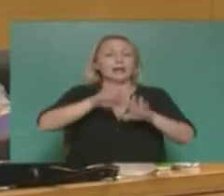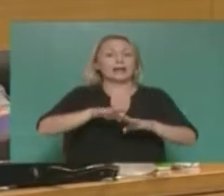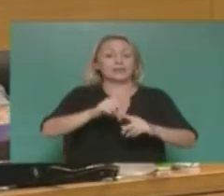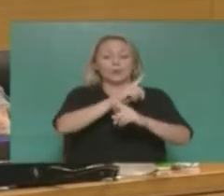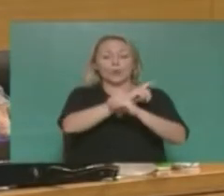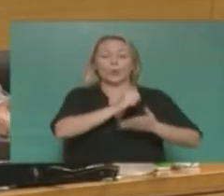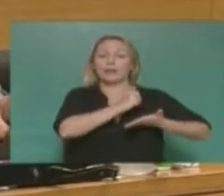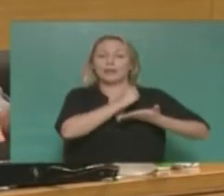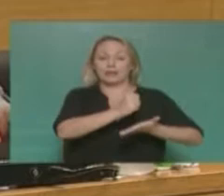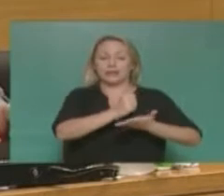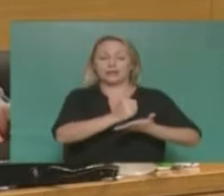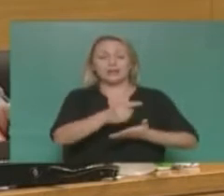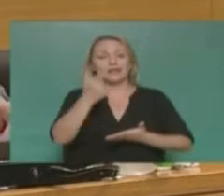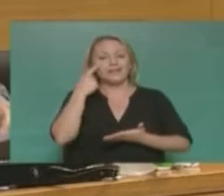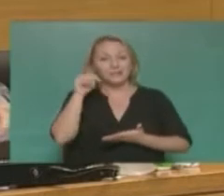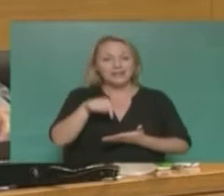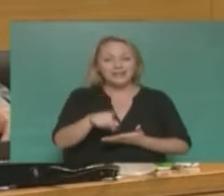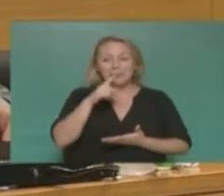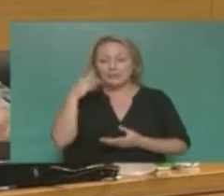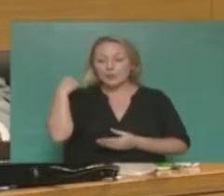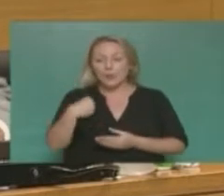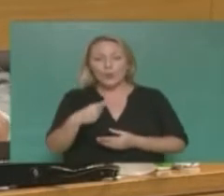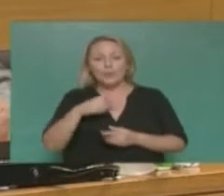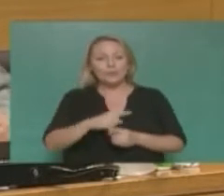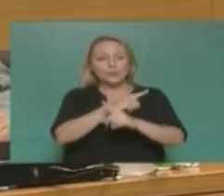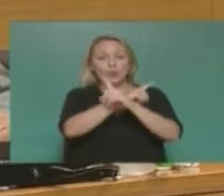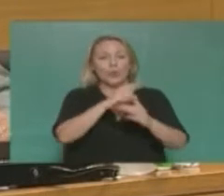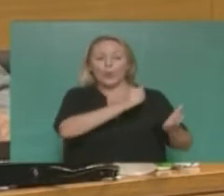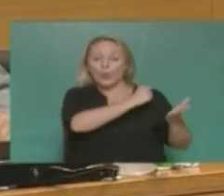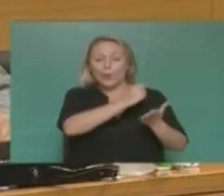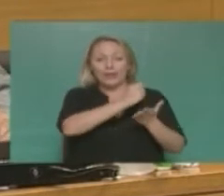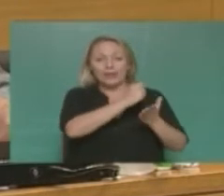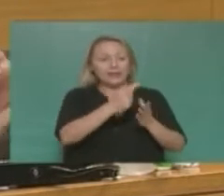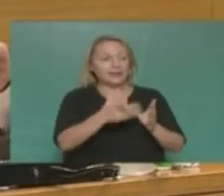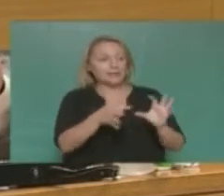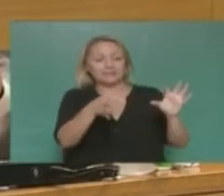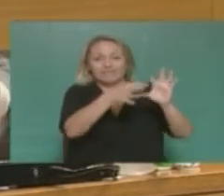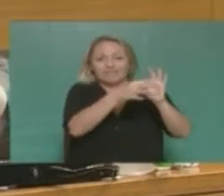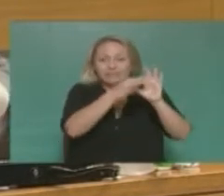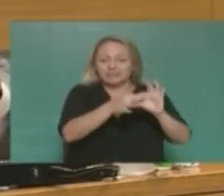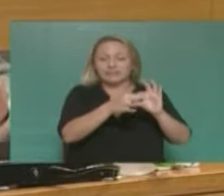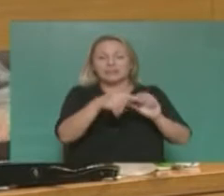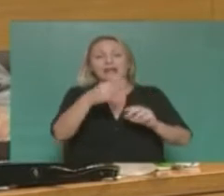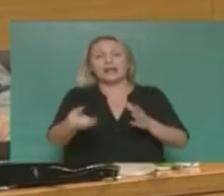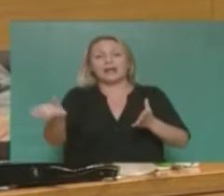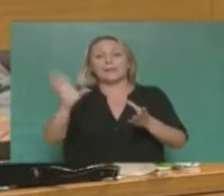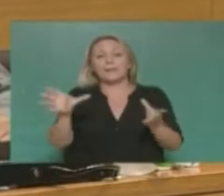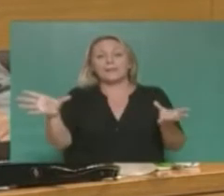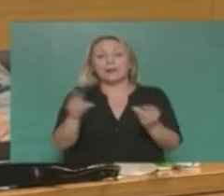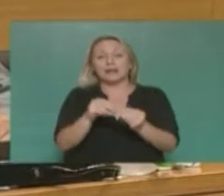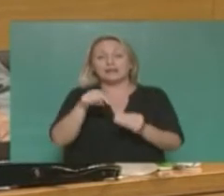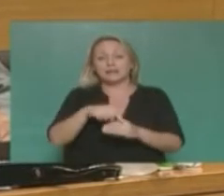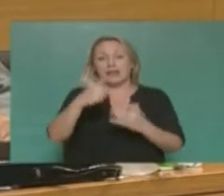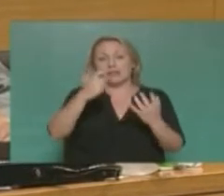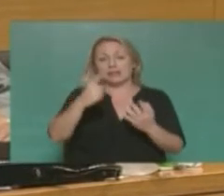Παρατηρούμε λοιπόν ότι ο Δήμος είναι εξαρτημένος από τις επιχορηγήσεις του που λαμβάνει. Σε συνδυασμό αυτό με το γεγονός ότι το 71